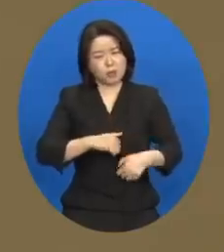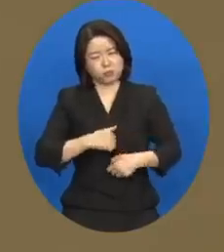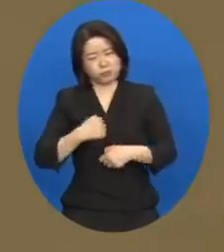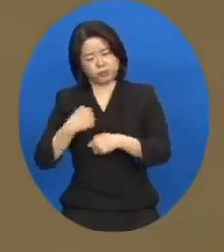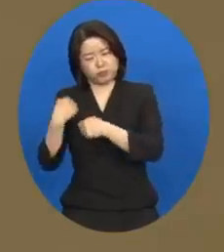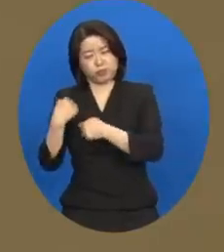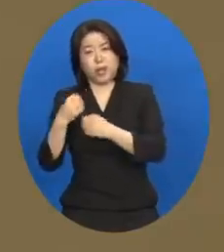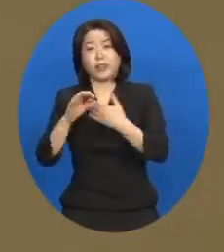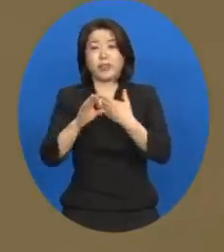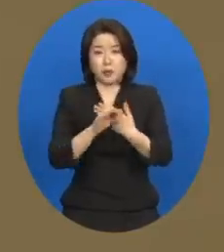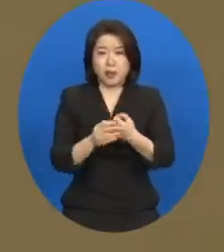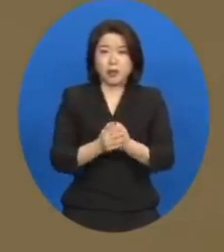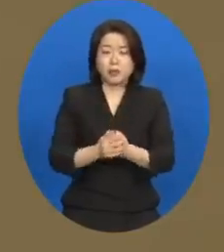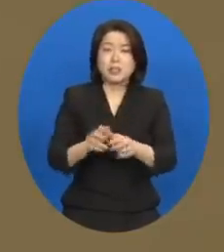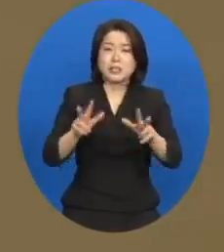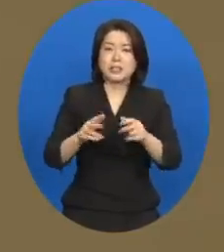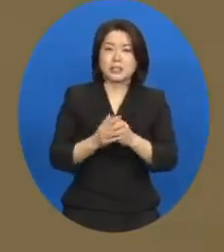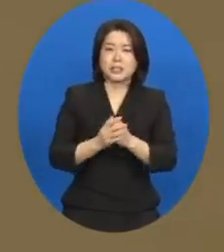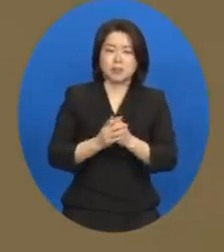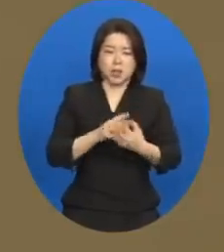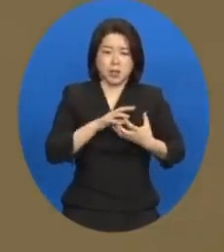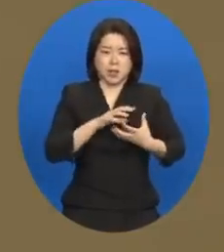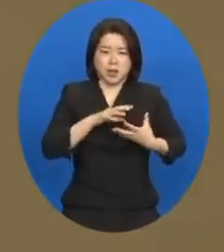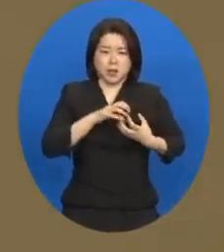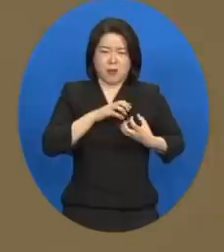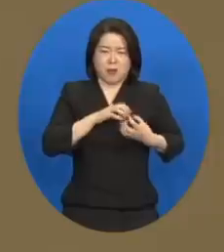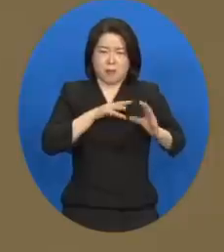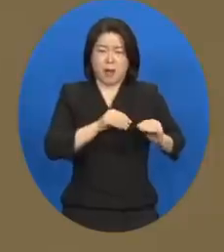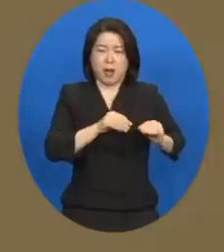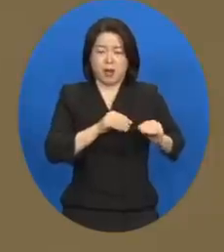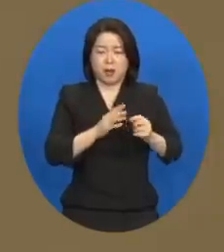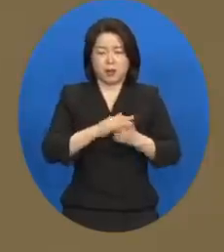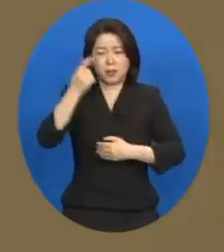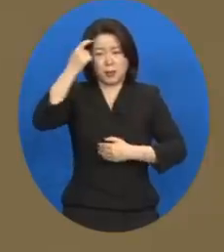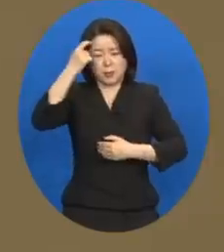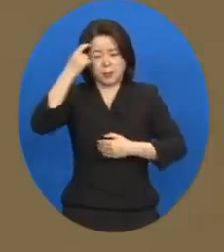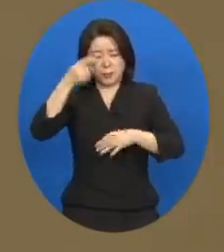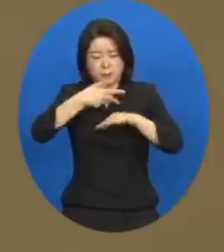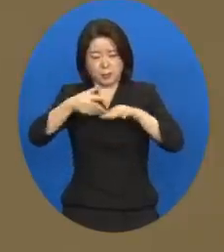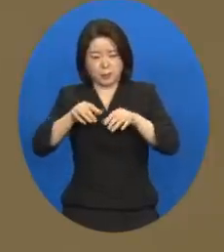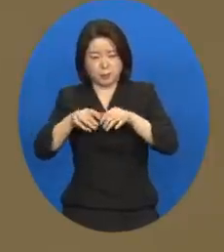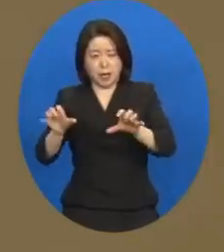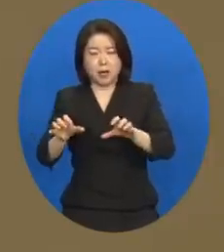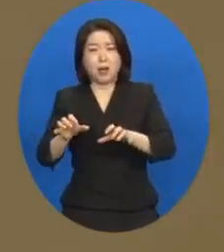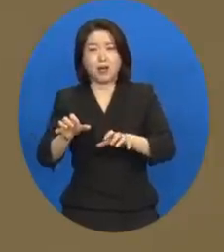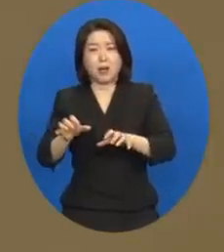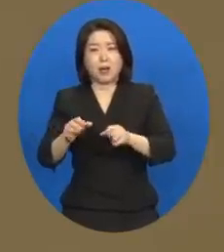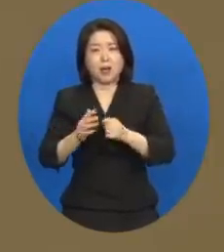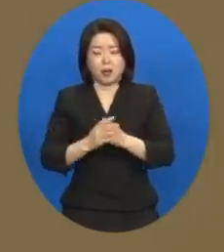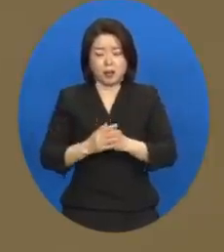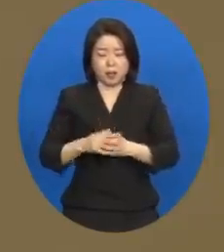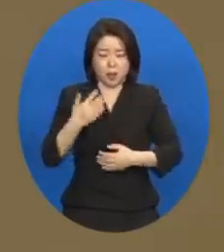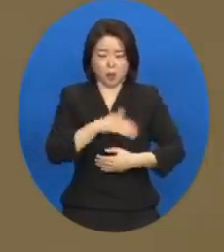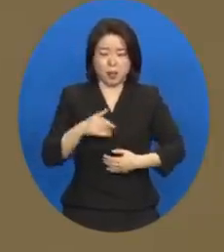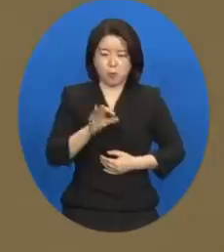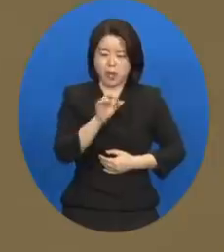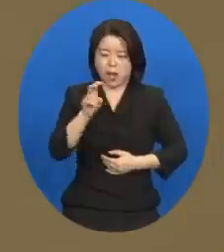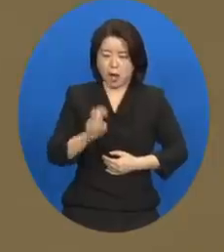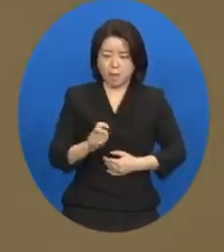느슨해졌다면 지금 심정지가 왔다, 뇌출혈이 일어났다, 몸에 암이